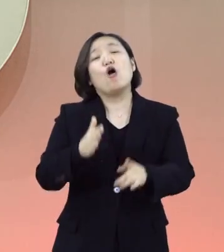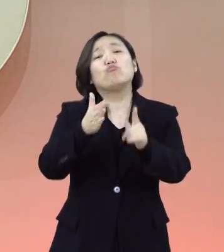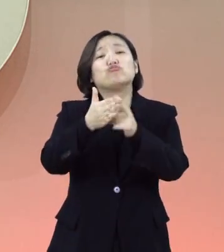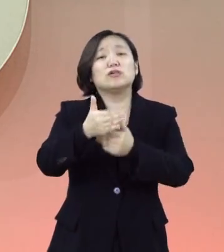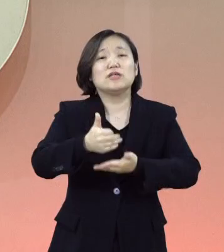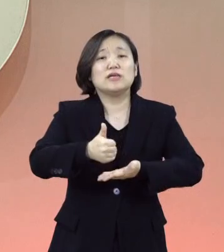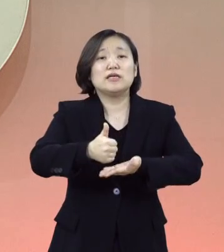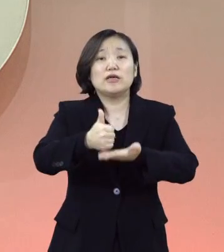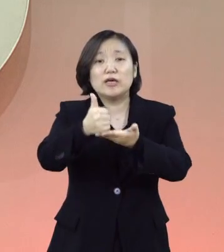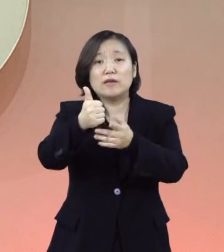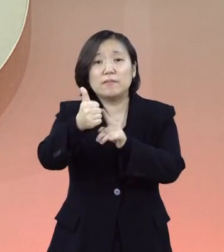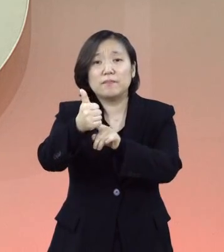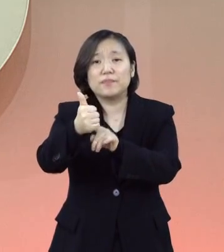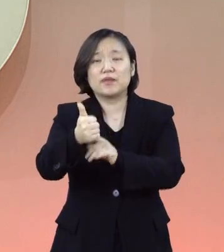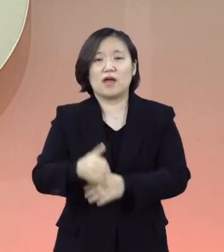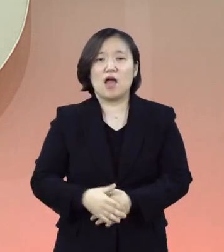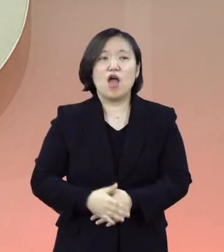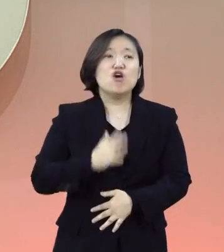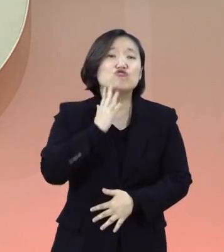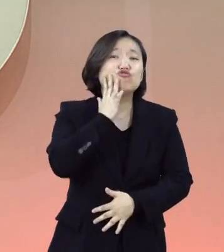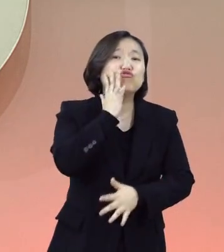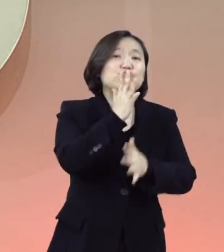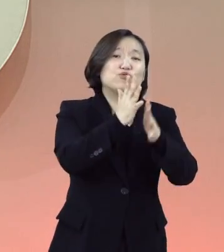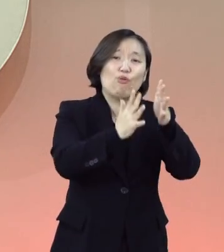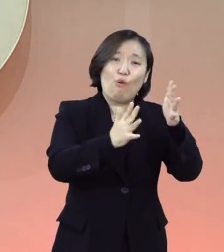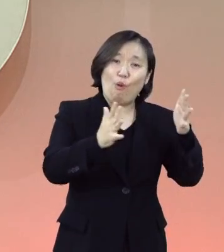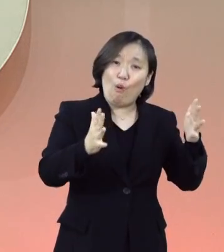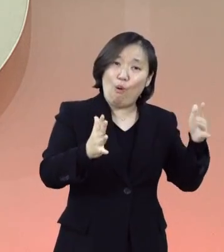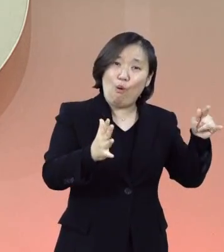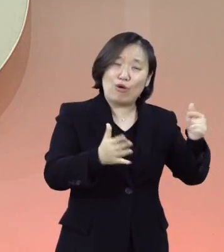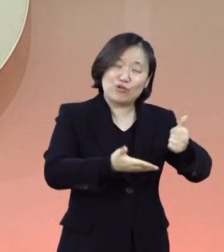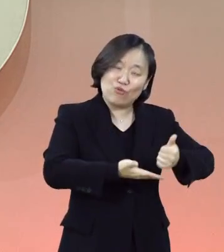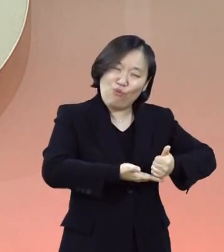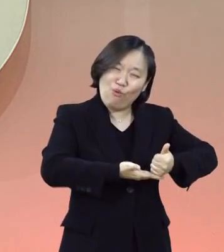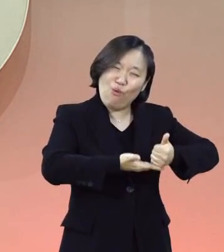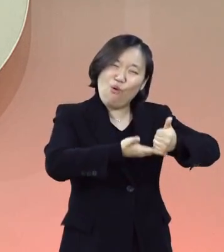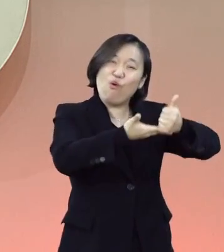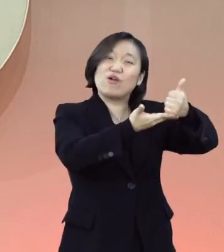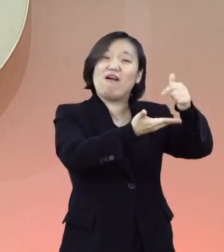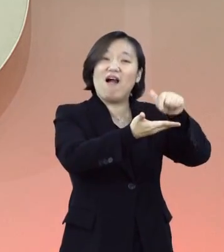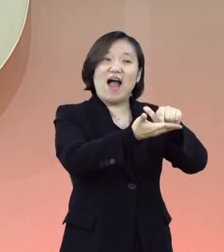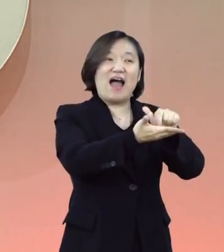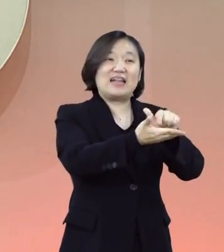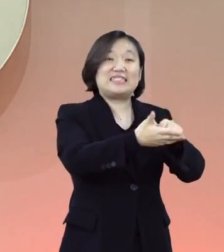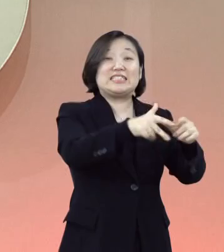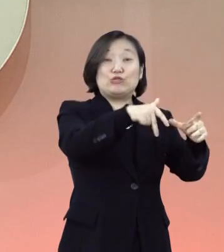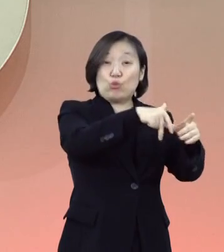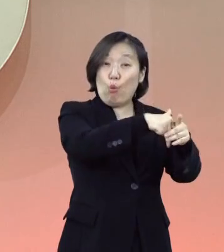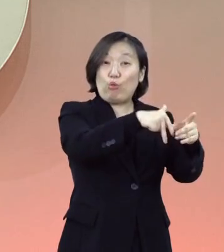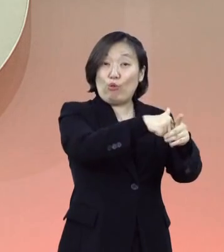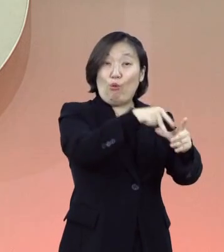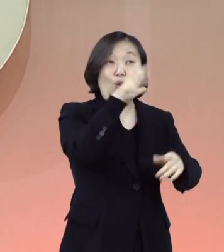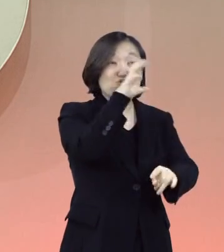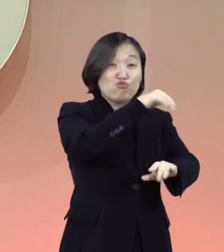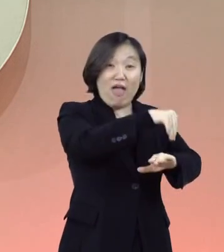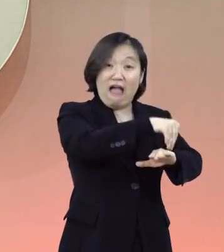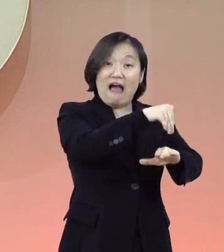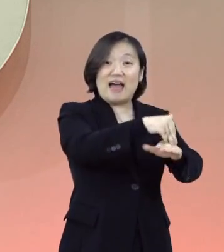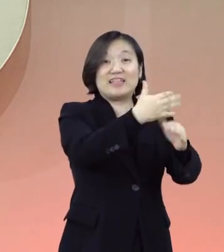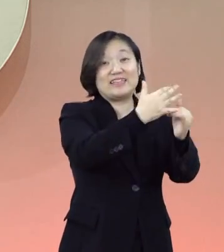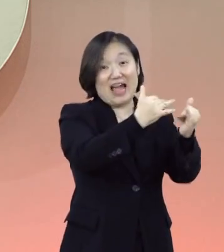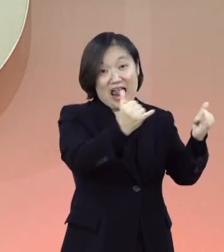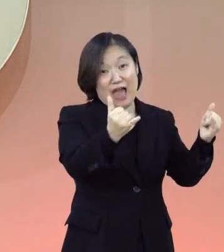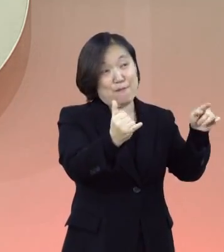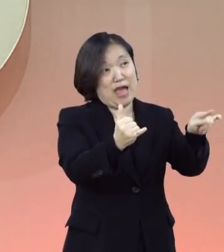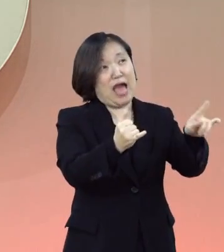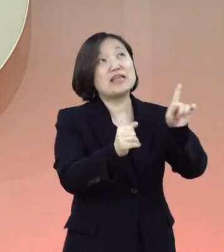부처님이시여, 그 숲속에서 존경받던 그 종교인은 아마도 하늘세계,